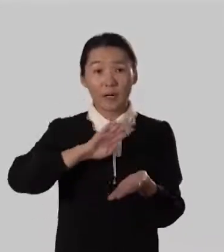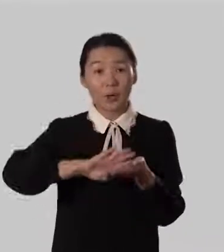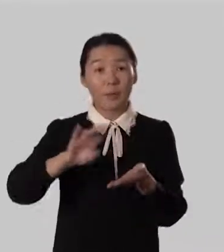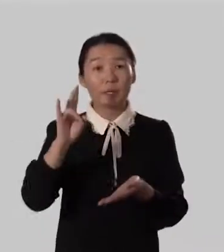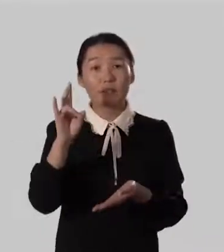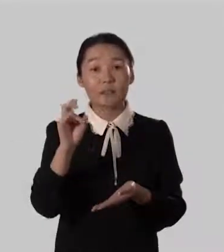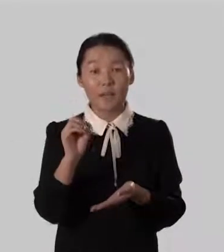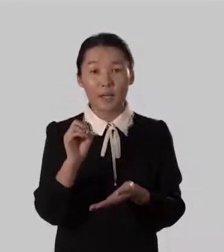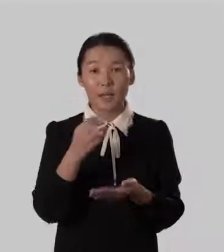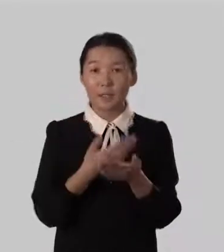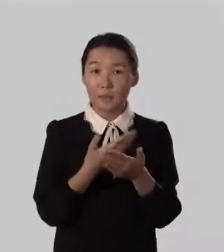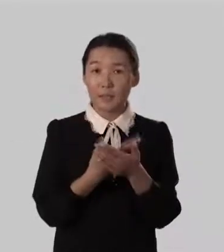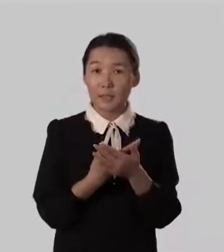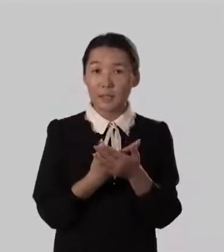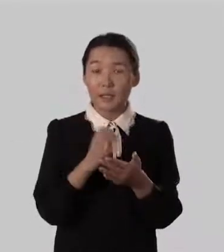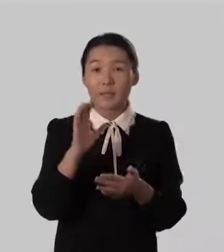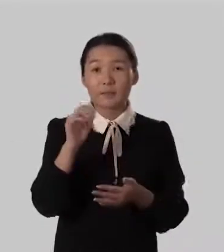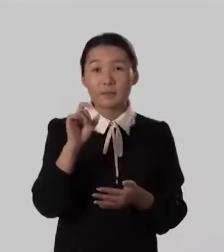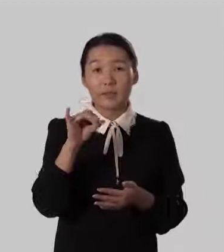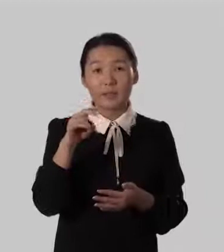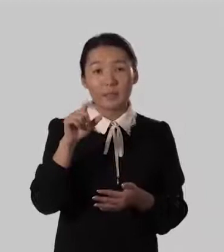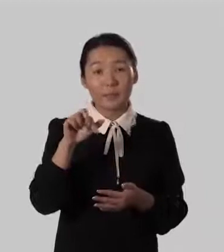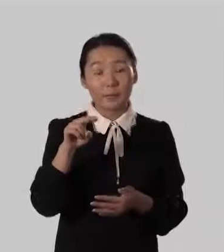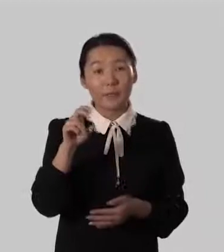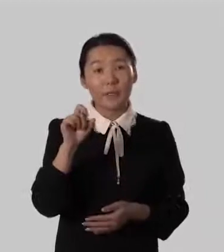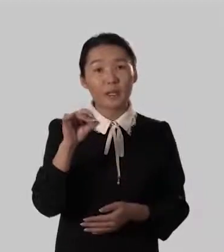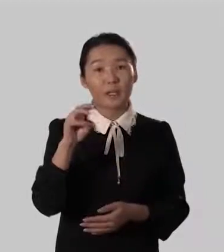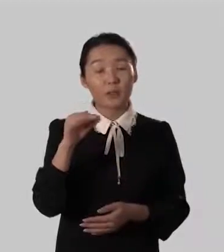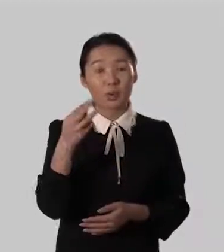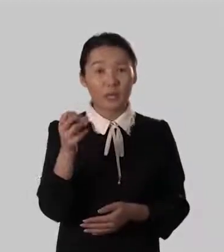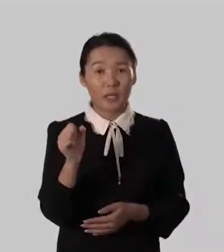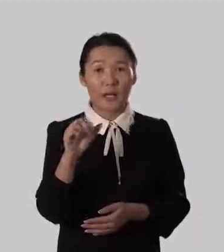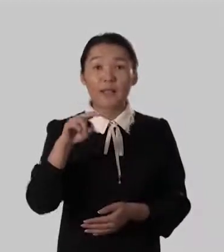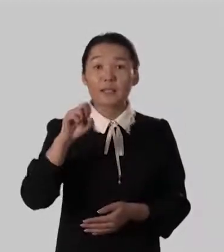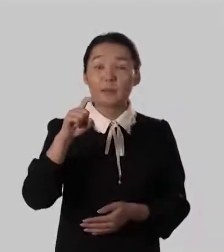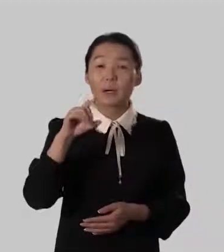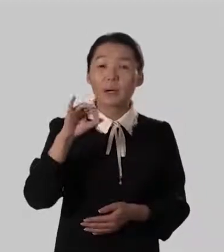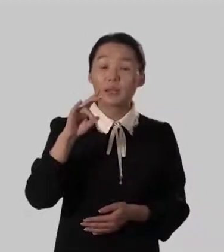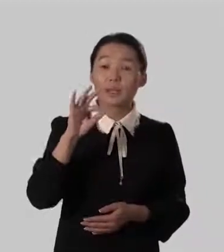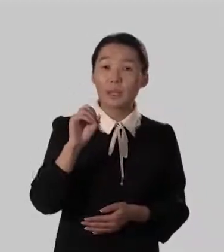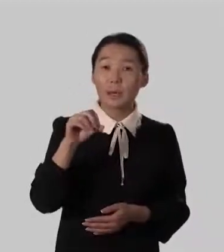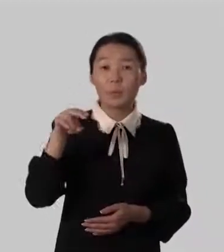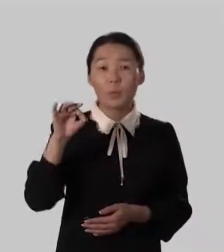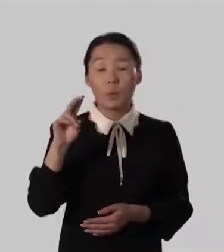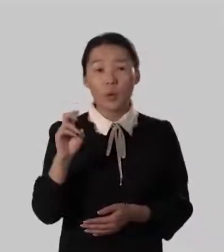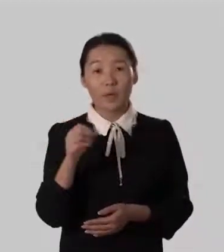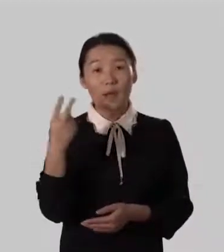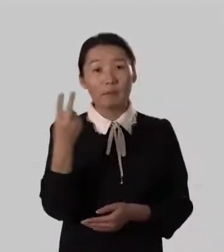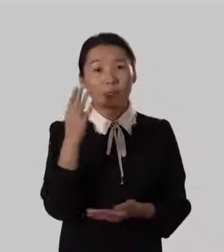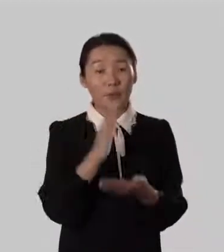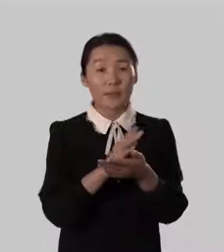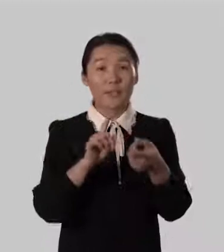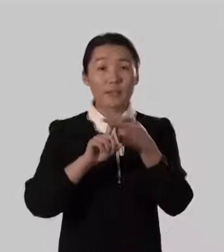кроме не например сваренная картошка вспаханное поле второе